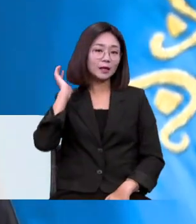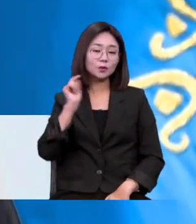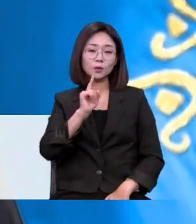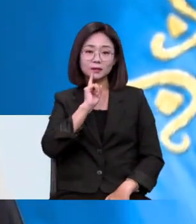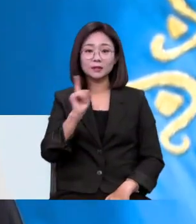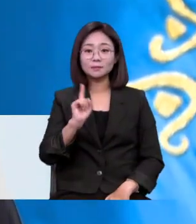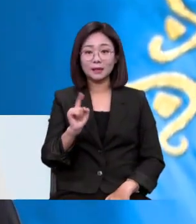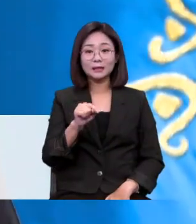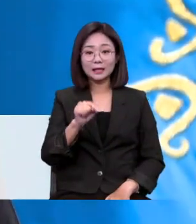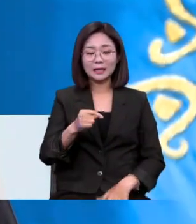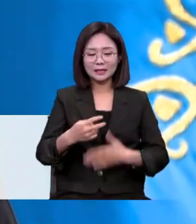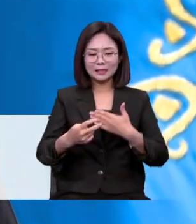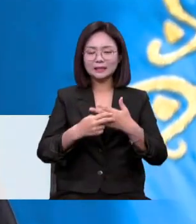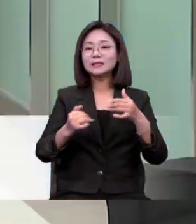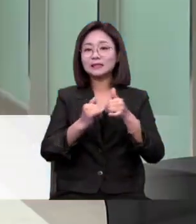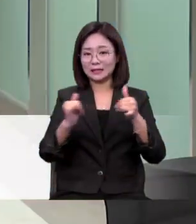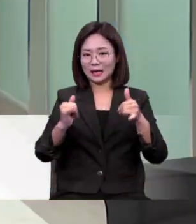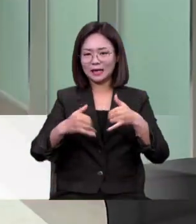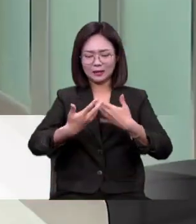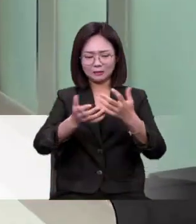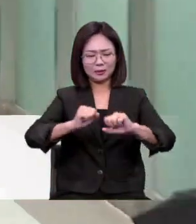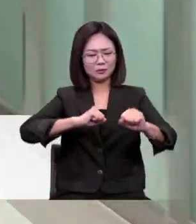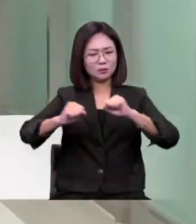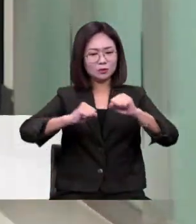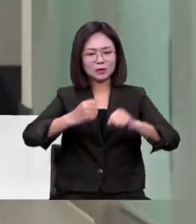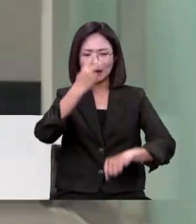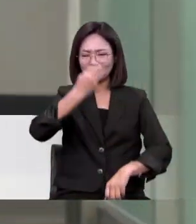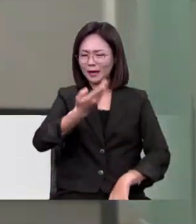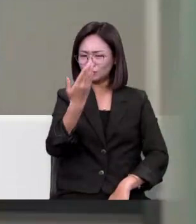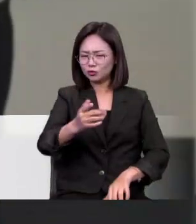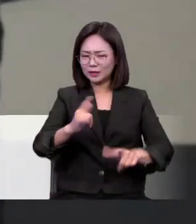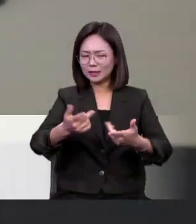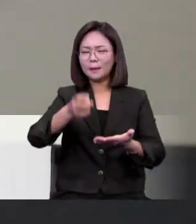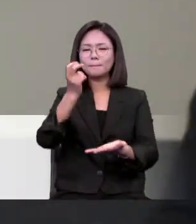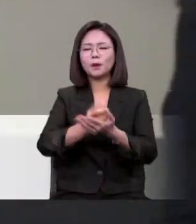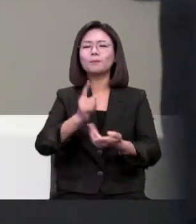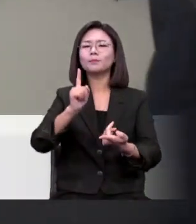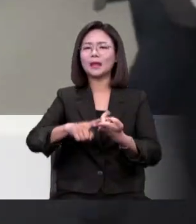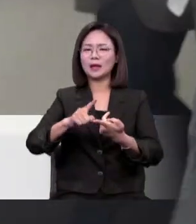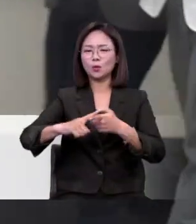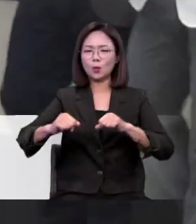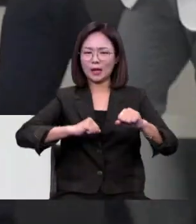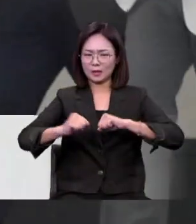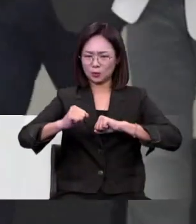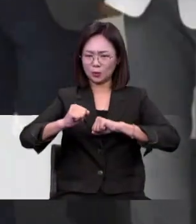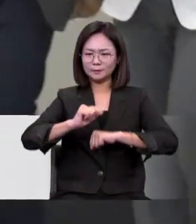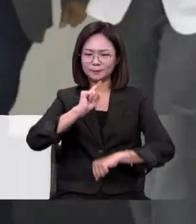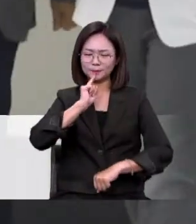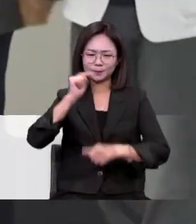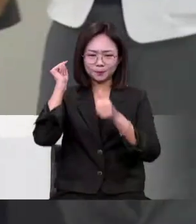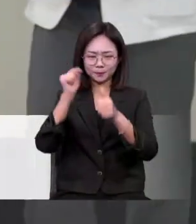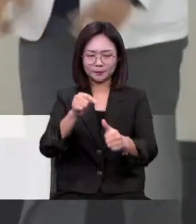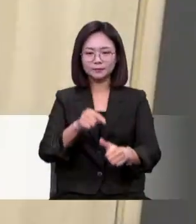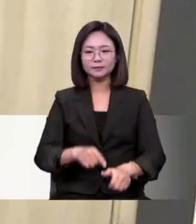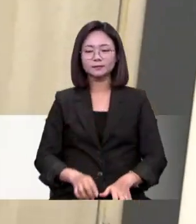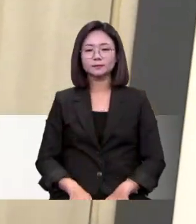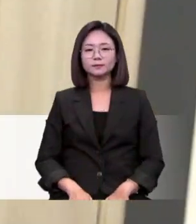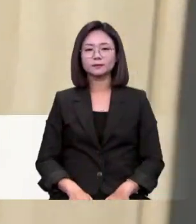관련부처에 의사들의 집단 행동을 선처 없이 법과 원칙에 따라 대응할 것을 주한으로